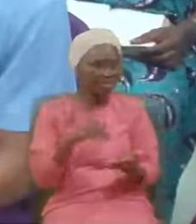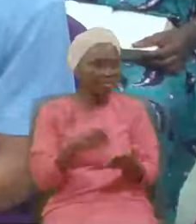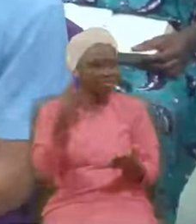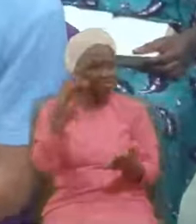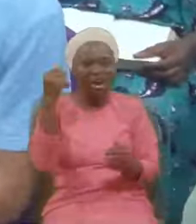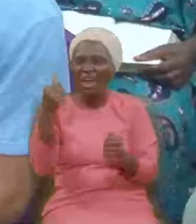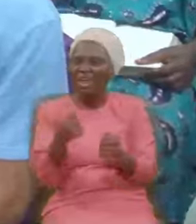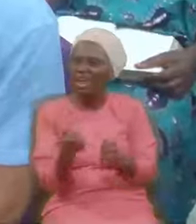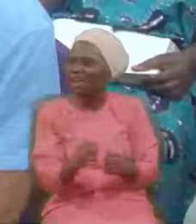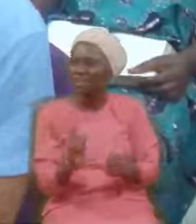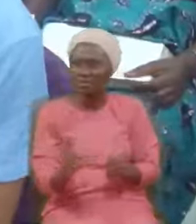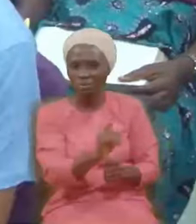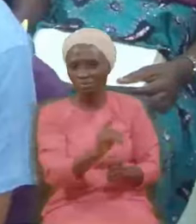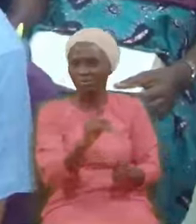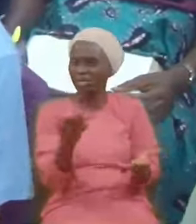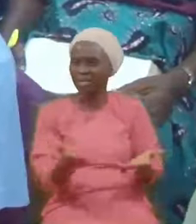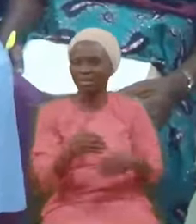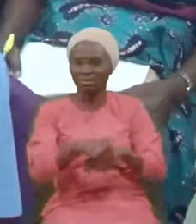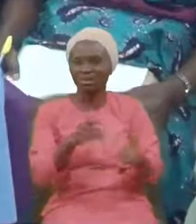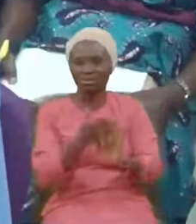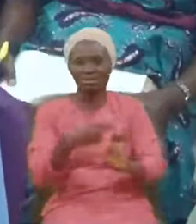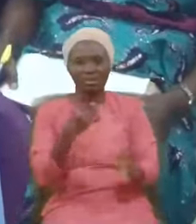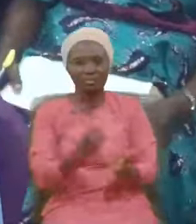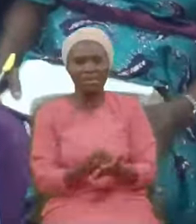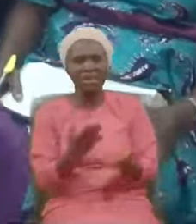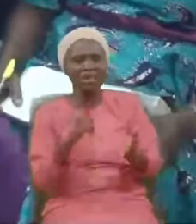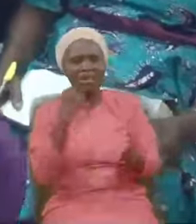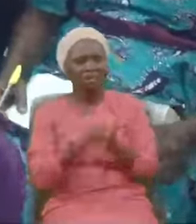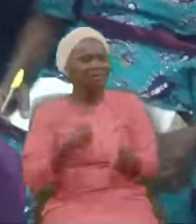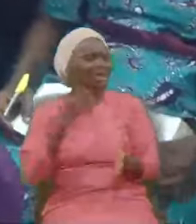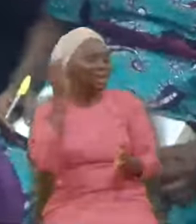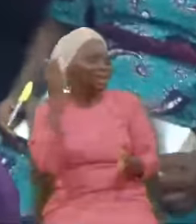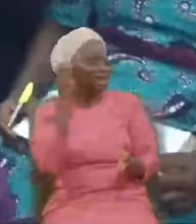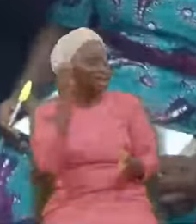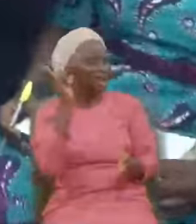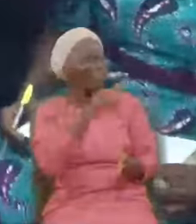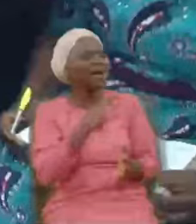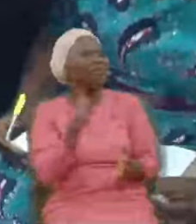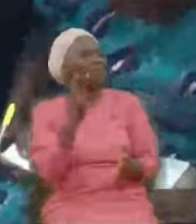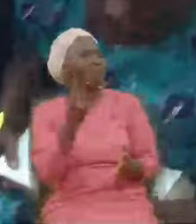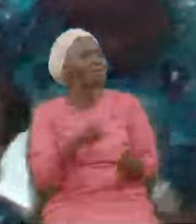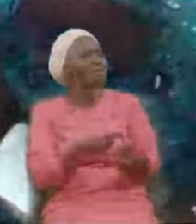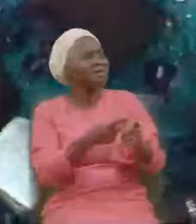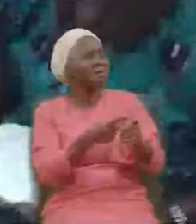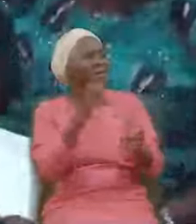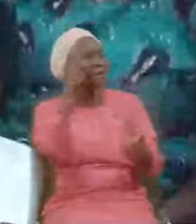Et j'entends une voix, ils me poursuivent. Au nom de Jésus, sortez de là.